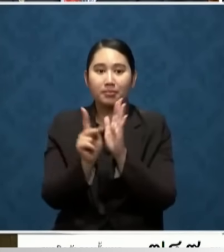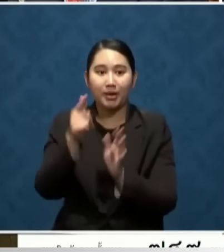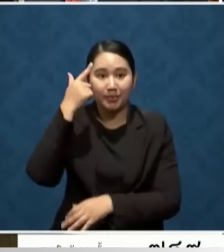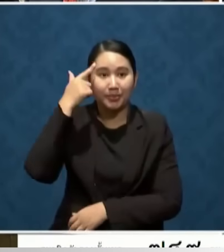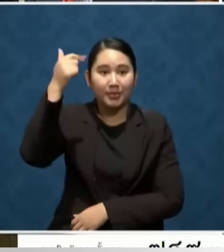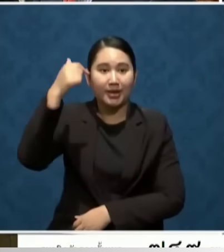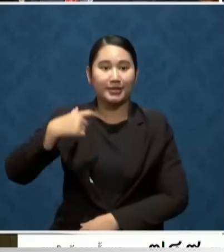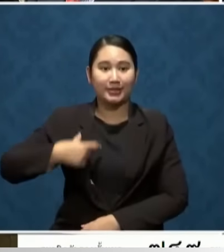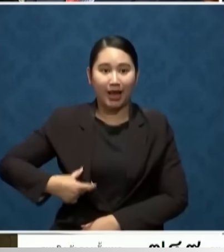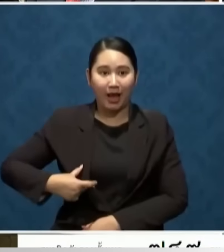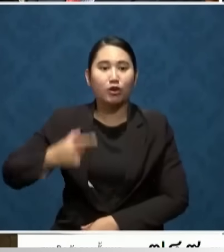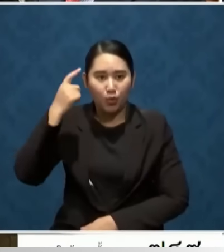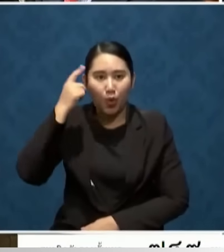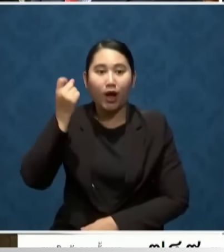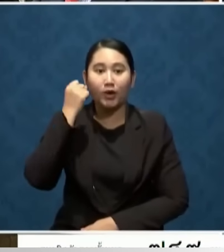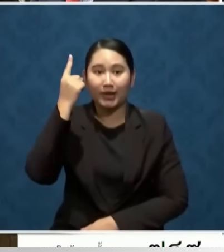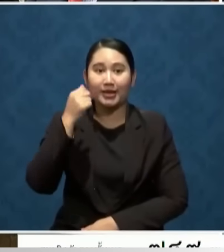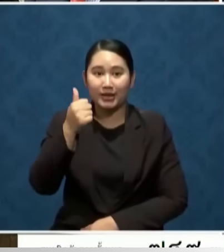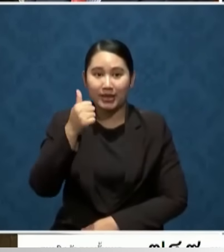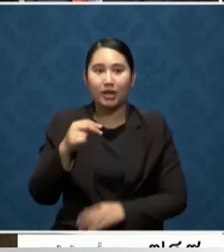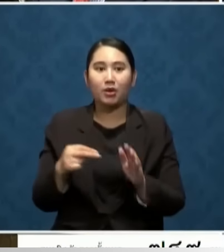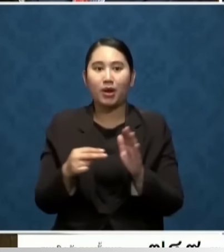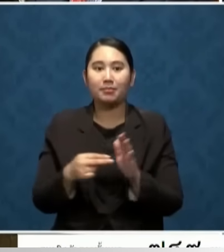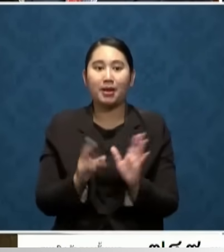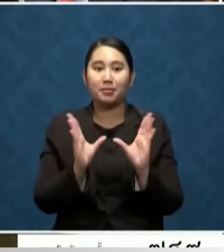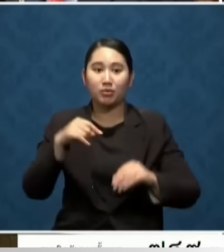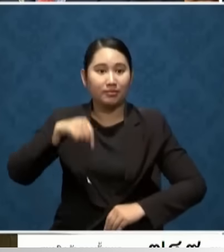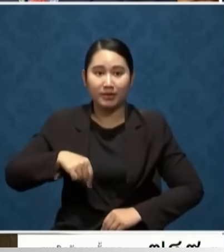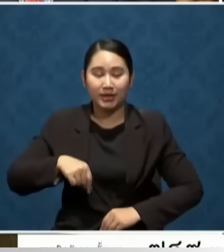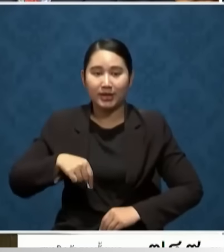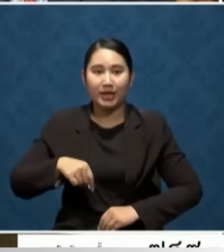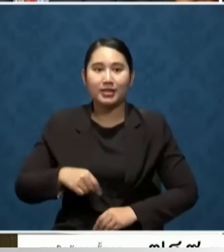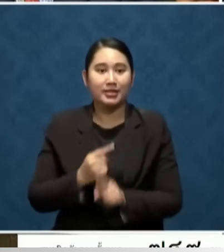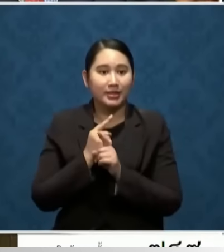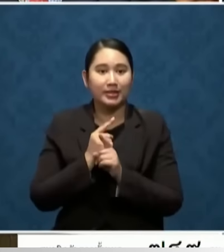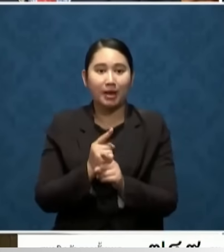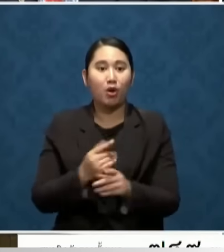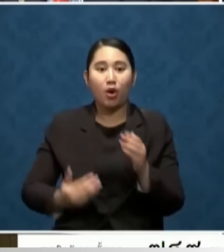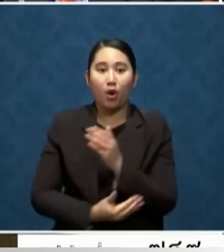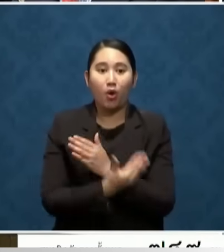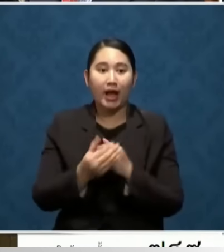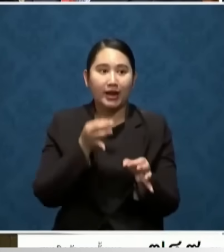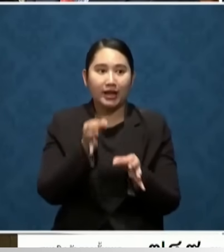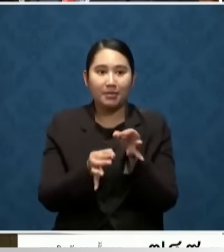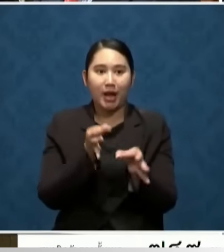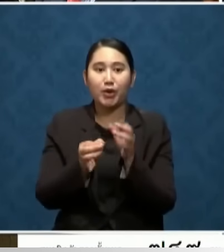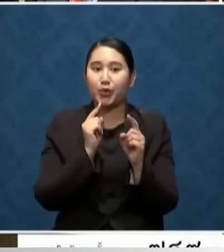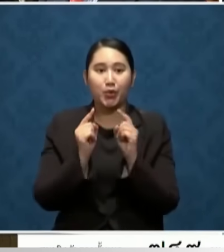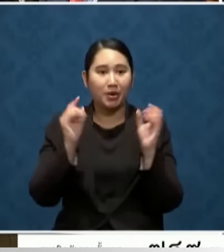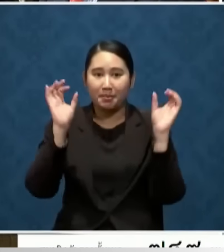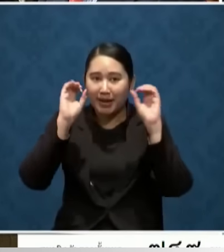กับตุลาการเข้าใจเรื่องนี้ดีมันมีศาลเตี้ยในรัฐสภาแห่งนี้ไม่ได้ครับผมยังไม่มีโอกาสแม้แต่ชี้แจงแม้แต่ครั้งเดียวเล